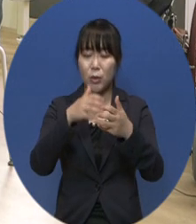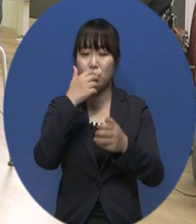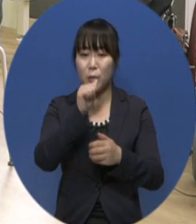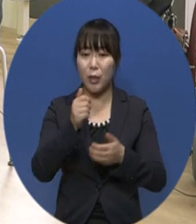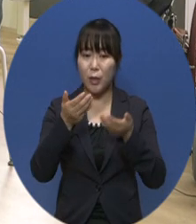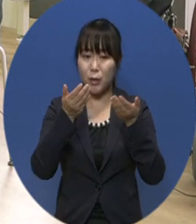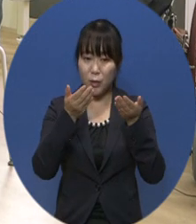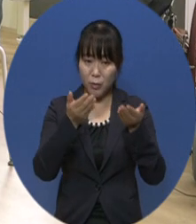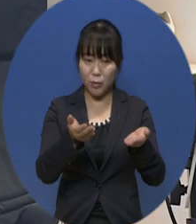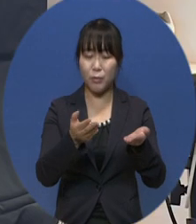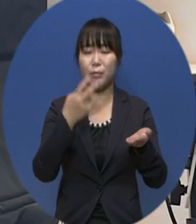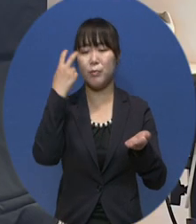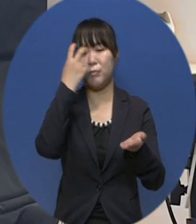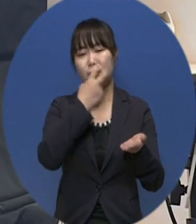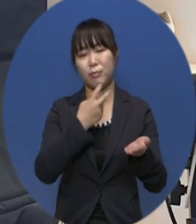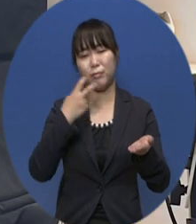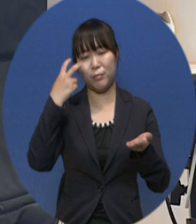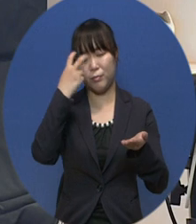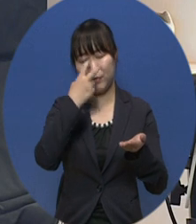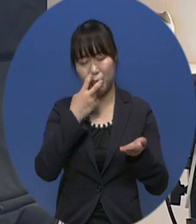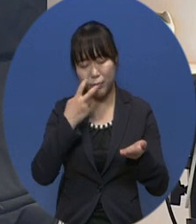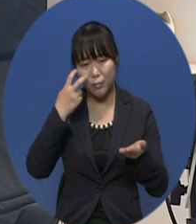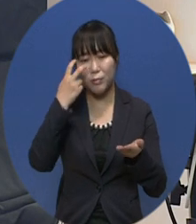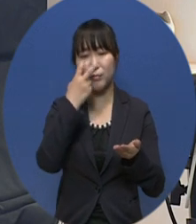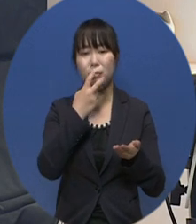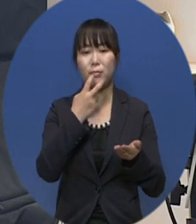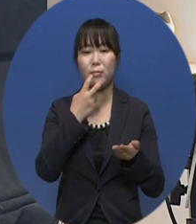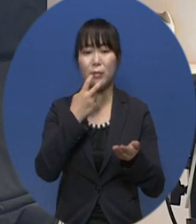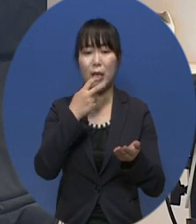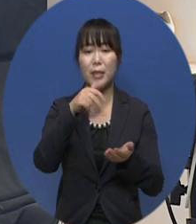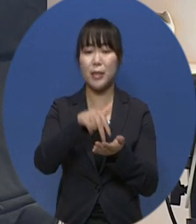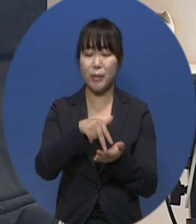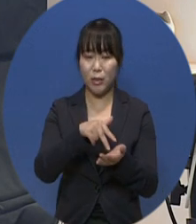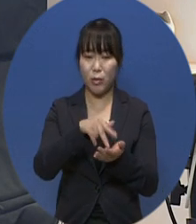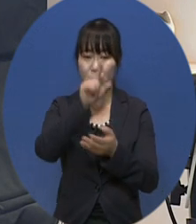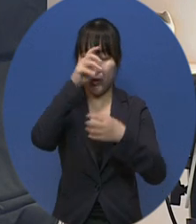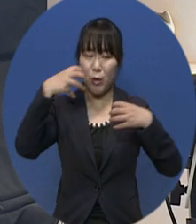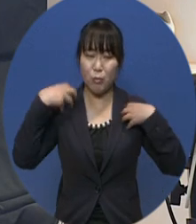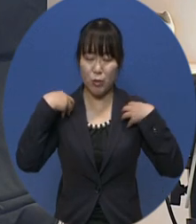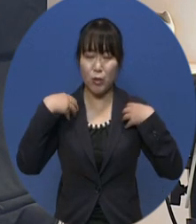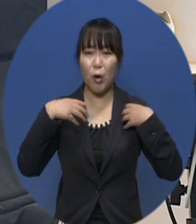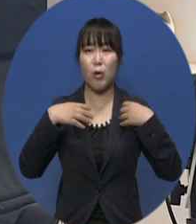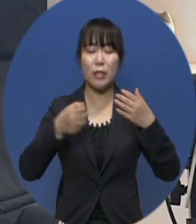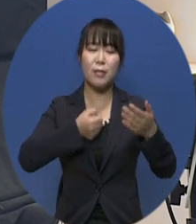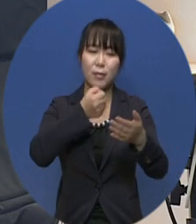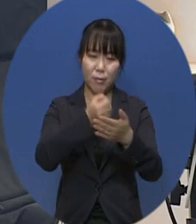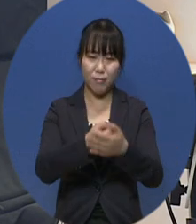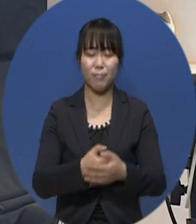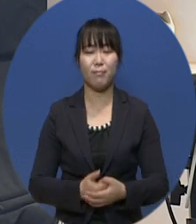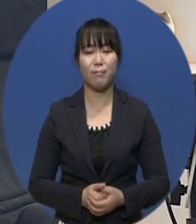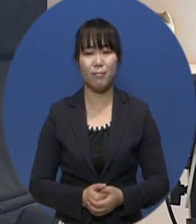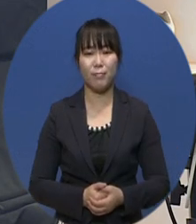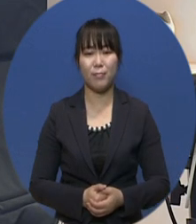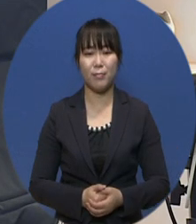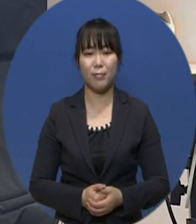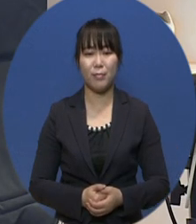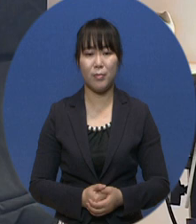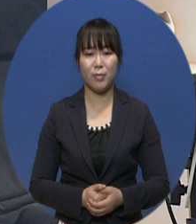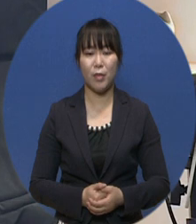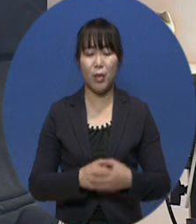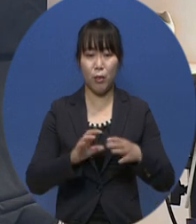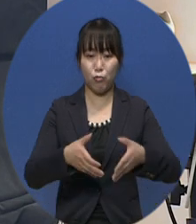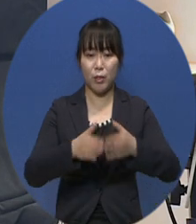이렇게 좀 잘 소개해주고 네. 관리해주고 하는 차원에서 이제 정부에서 지정을 했습니다. 네. 그래서 예,